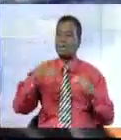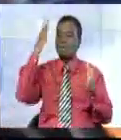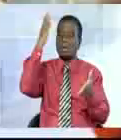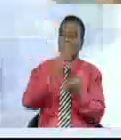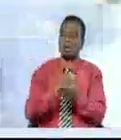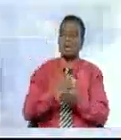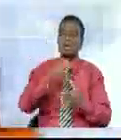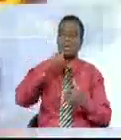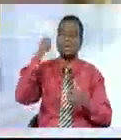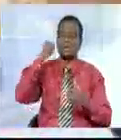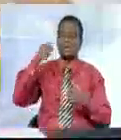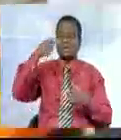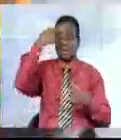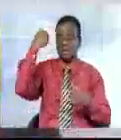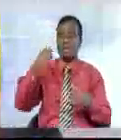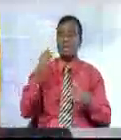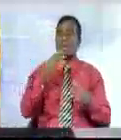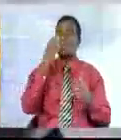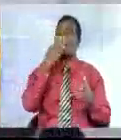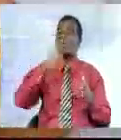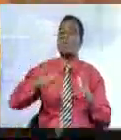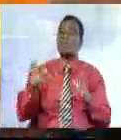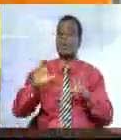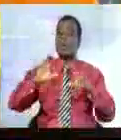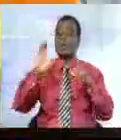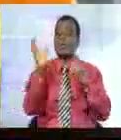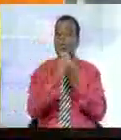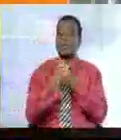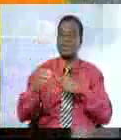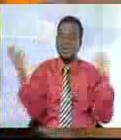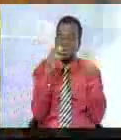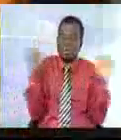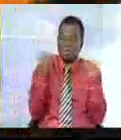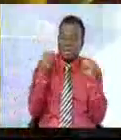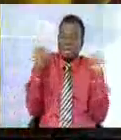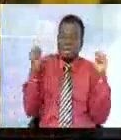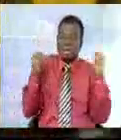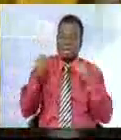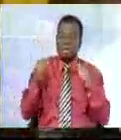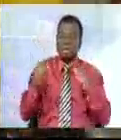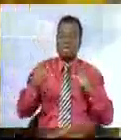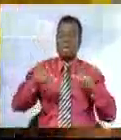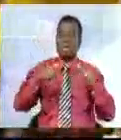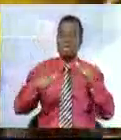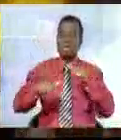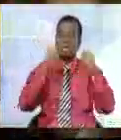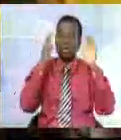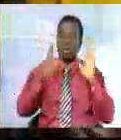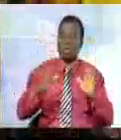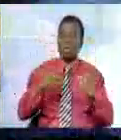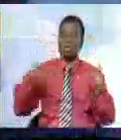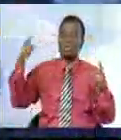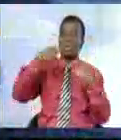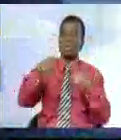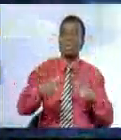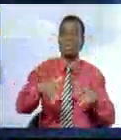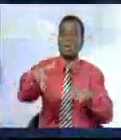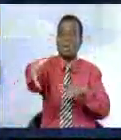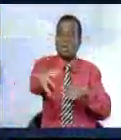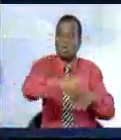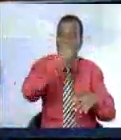hier vendredi en raison des mauvaises conditions météorologiques en mer Méditerranée. Les sauveteurs ont jusqu'ici